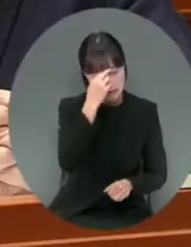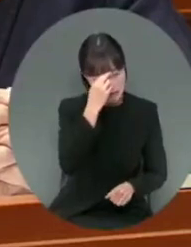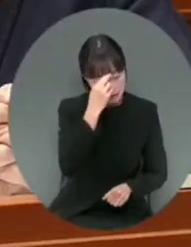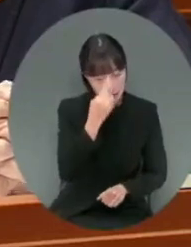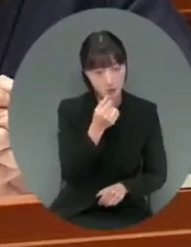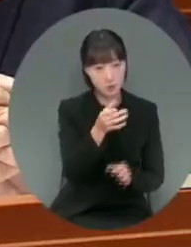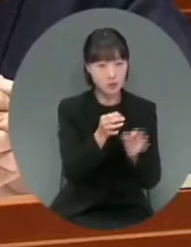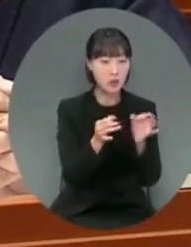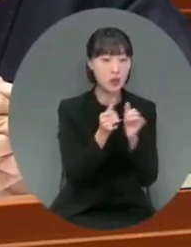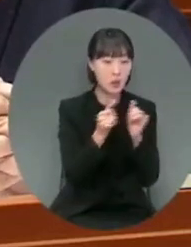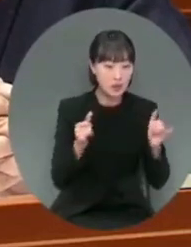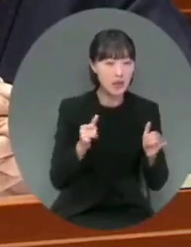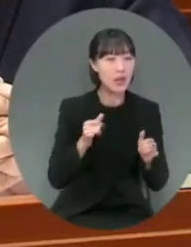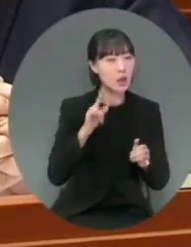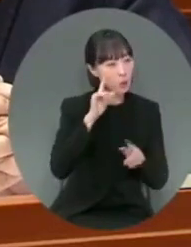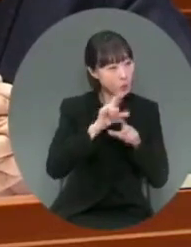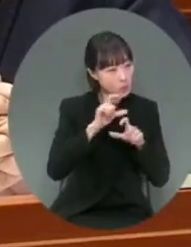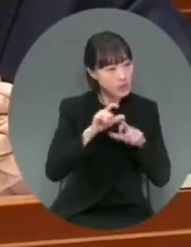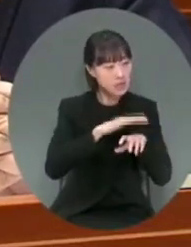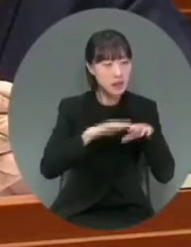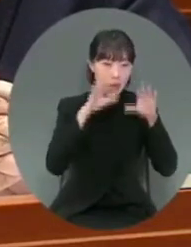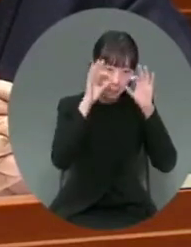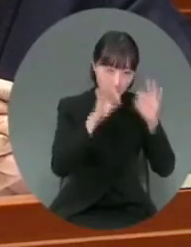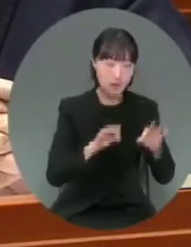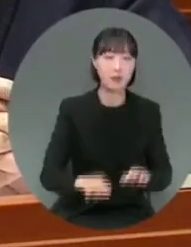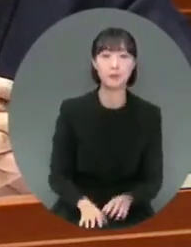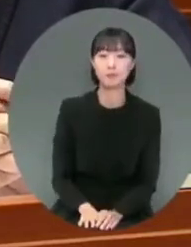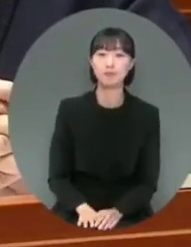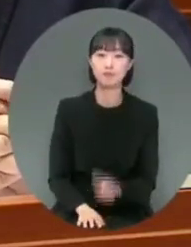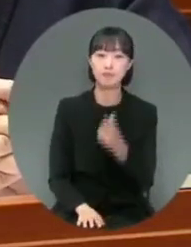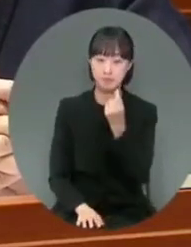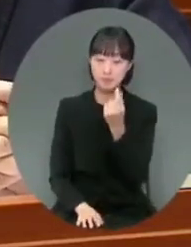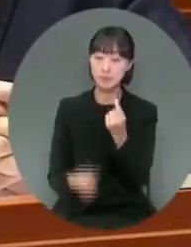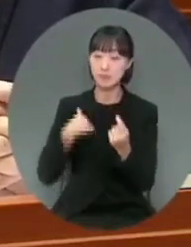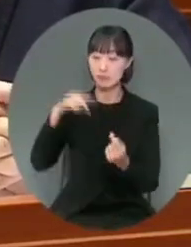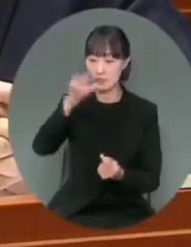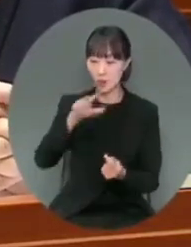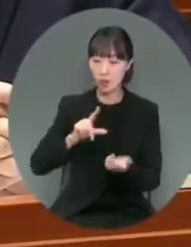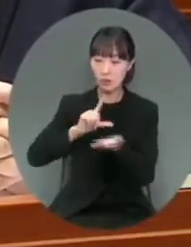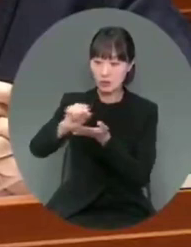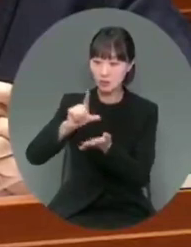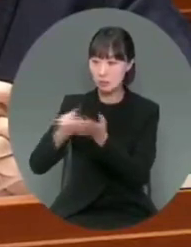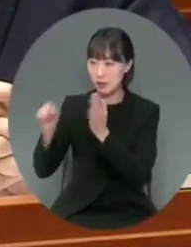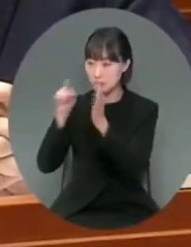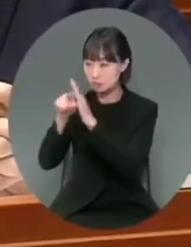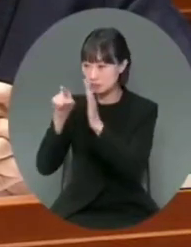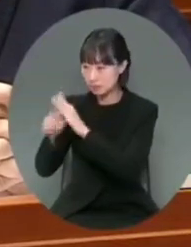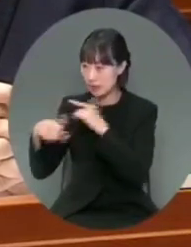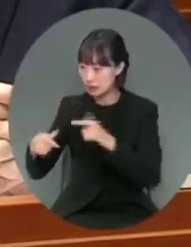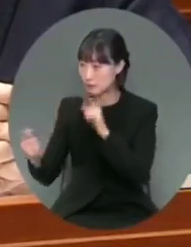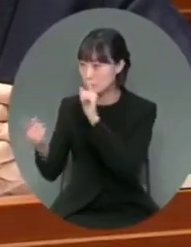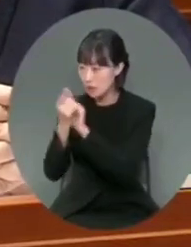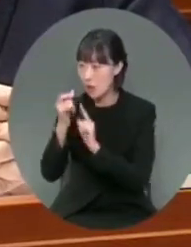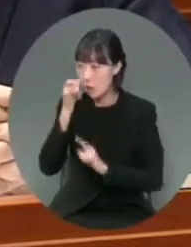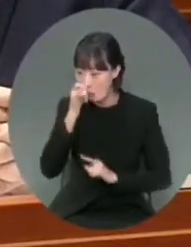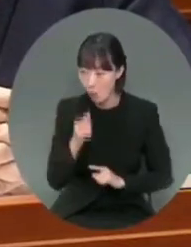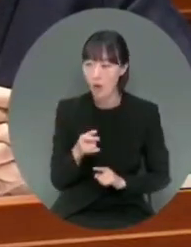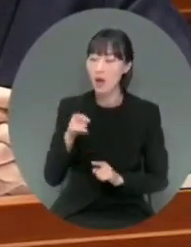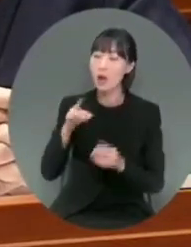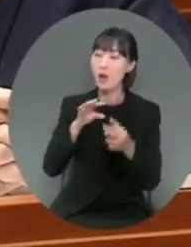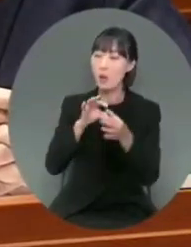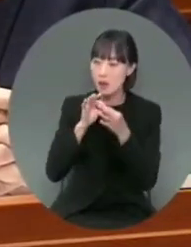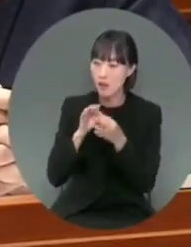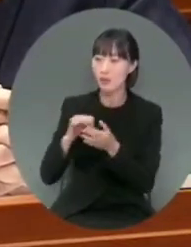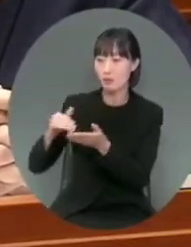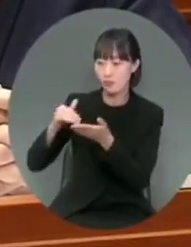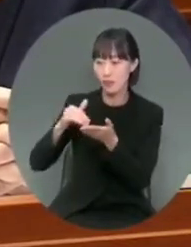고충을 들어봐야 되지 않겠습니까? 네, 제가 지방에 나갈 때마다 항상 듣고 있습니다. 지역 화폐에 대해서도 의견들 많이 들었고요. 도움이